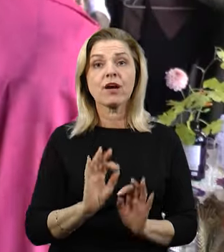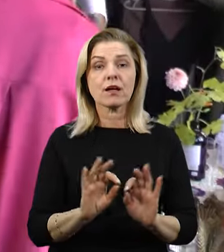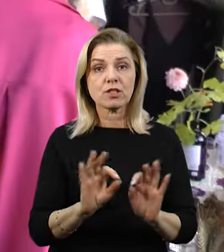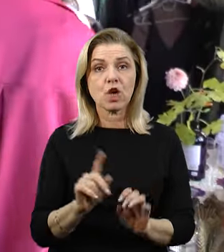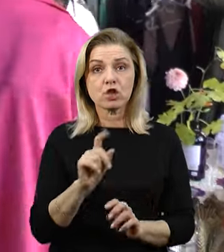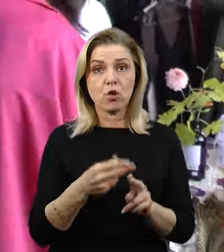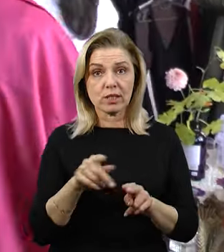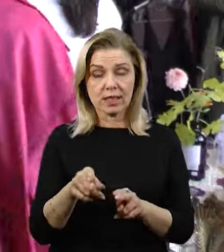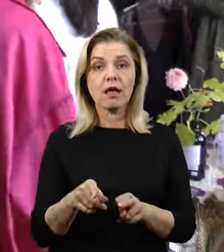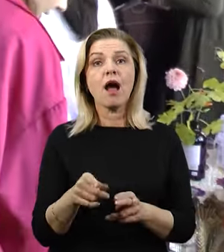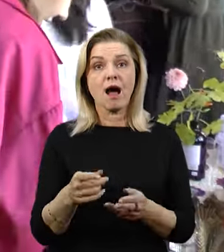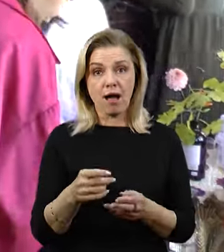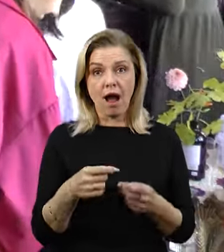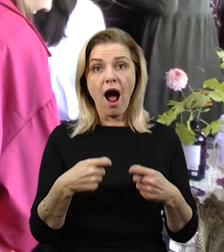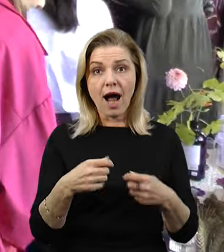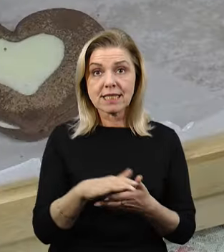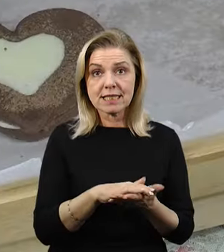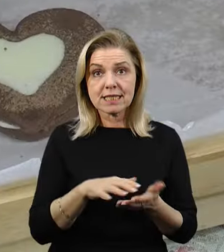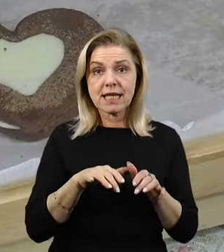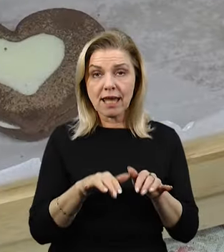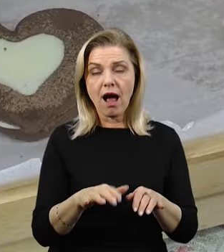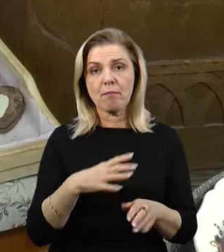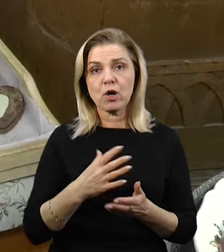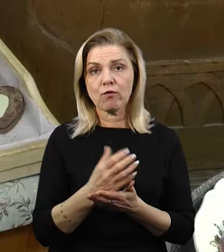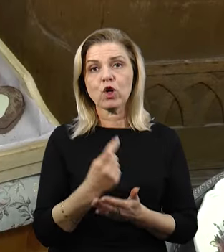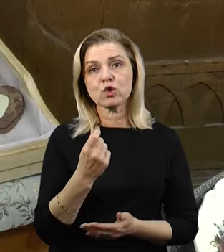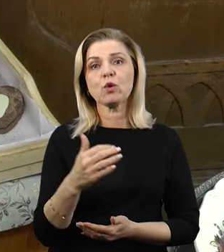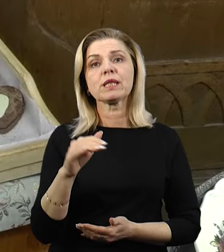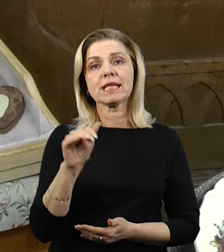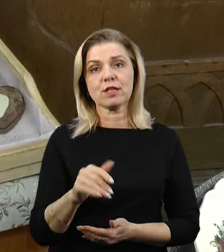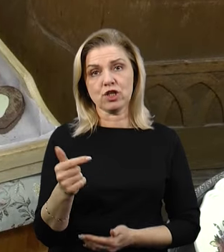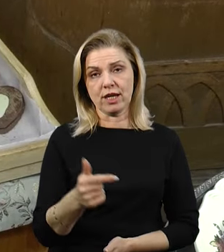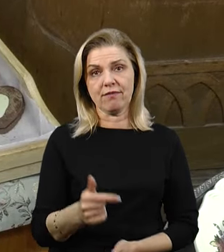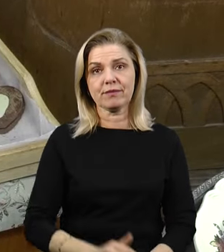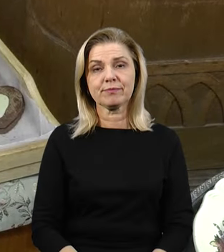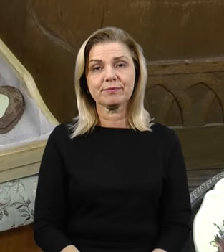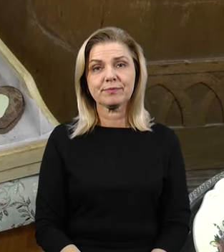маркету зібрали понад 100 тисяч гривень. Федір Бондар, Суспільне новини, Миколаїв.